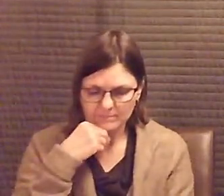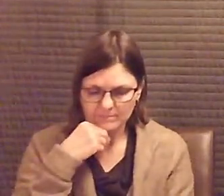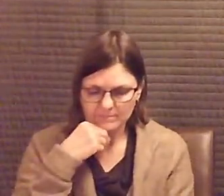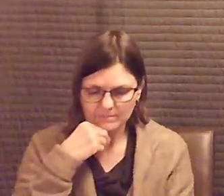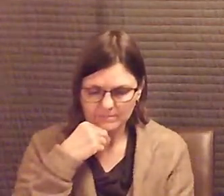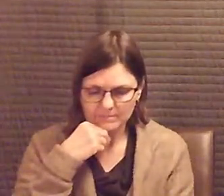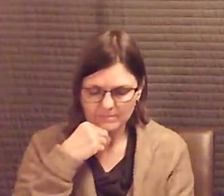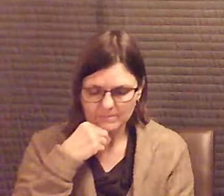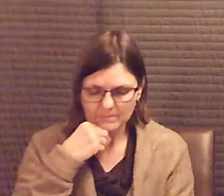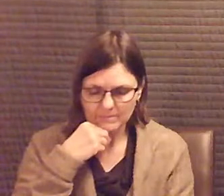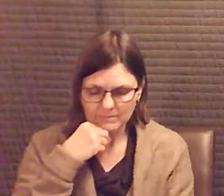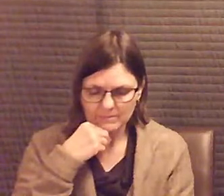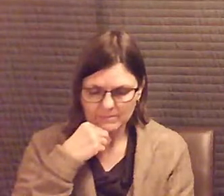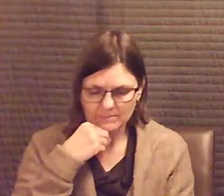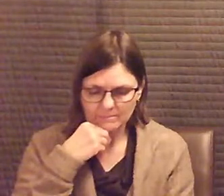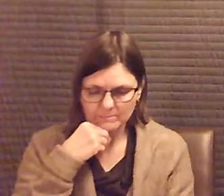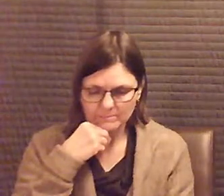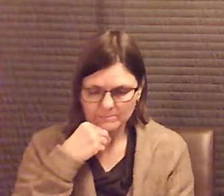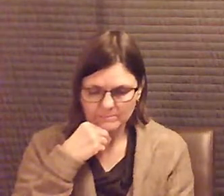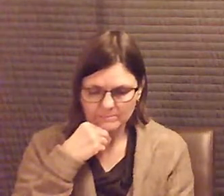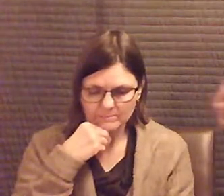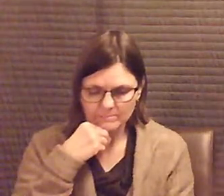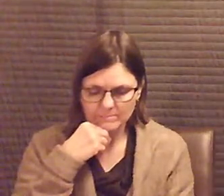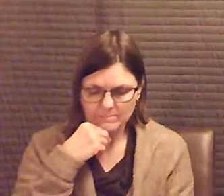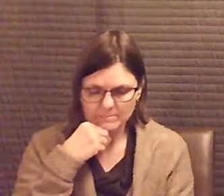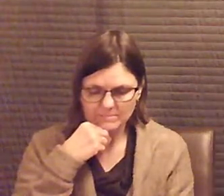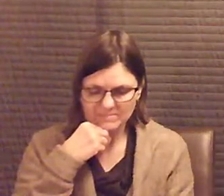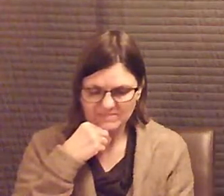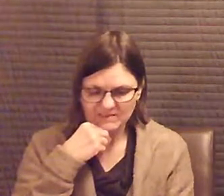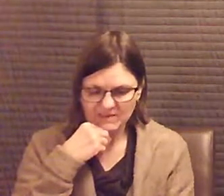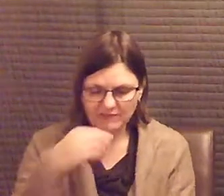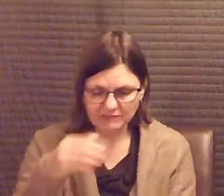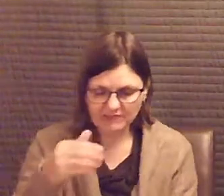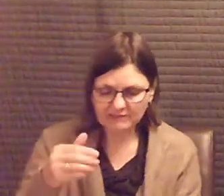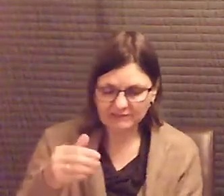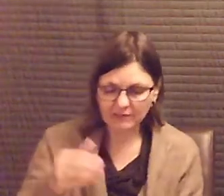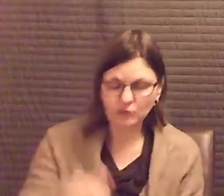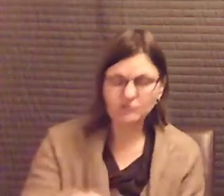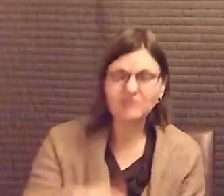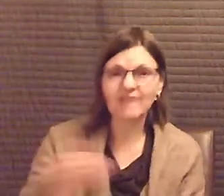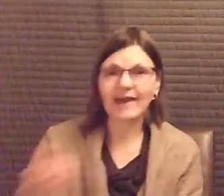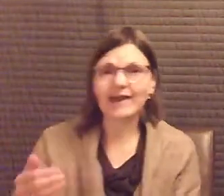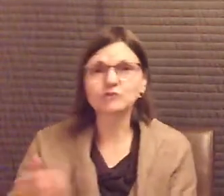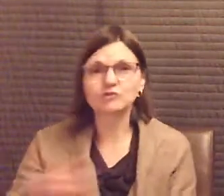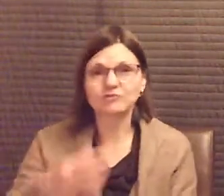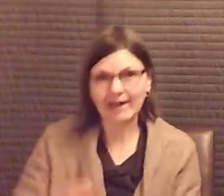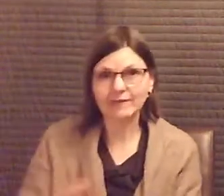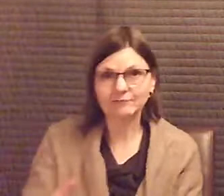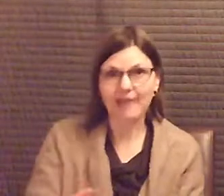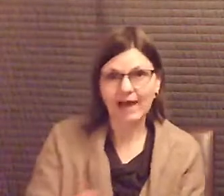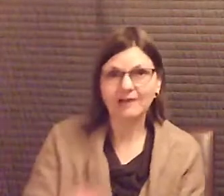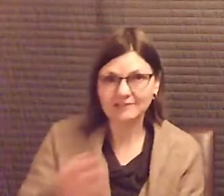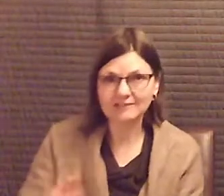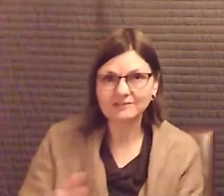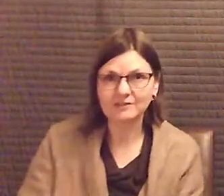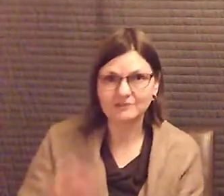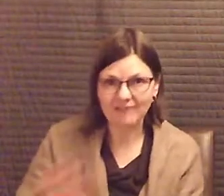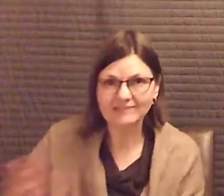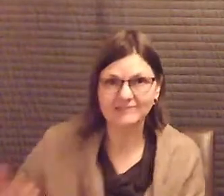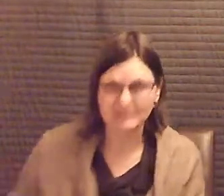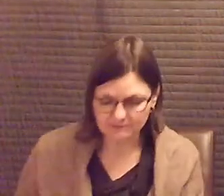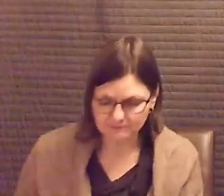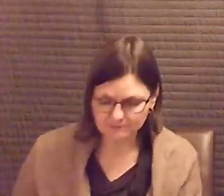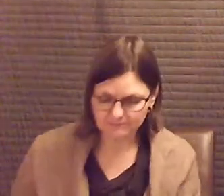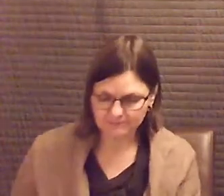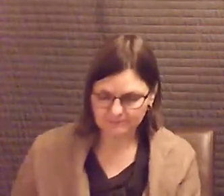yes christians twee muziek translate-app u doen is 19 dan zou zien pijn dus wij vandaag als christenen